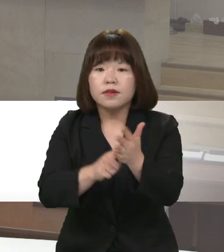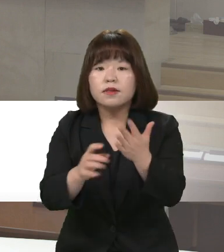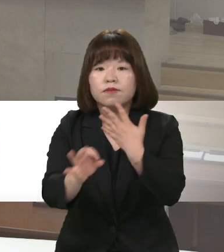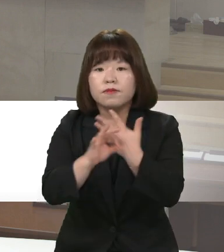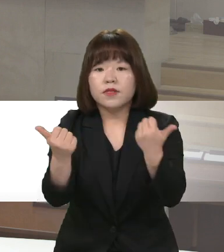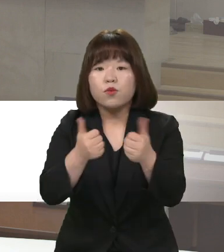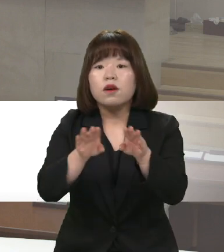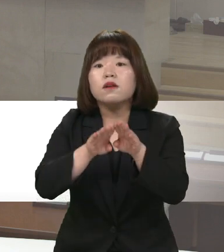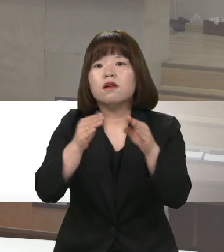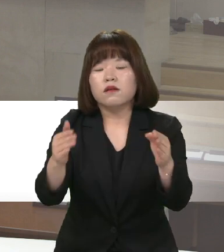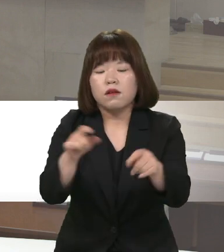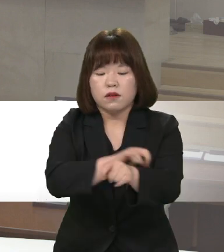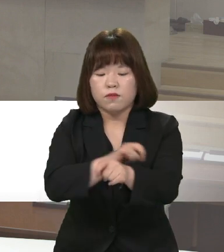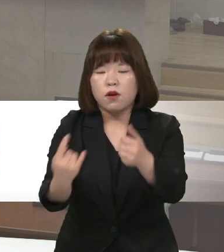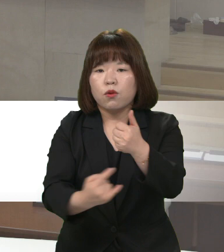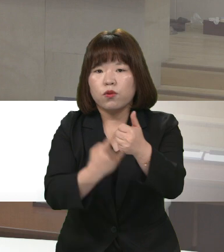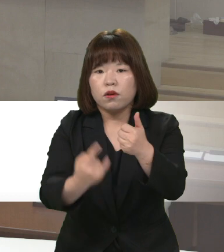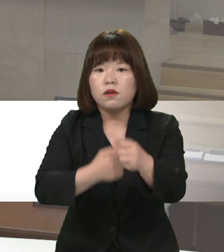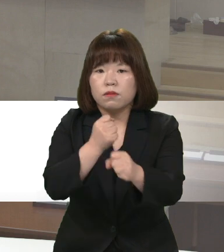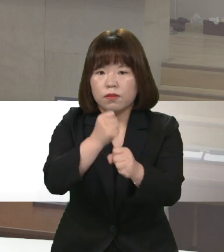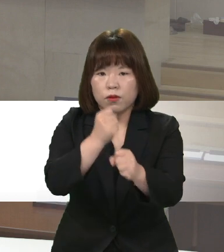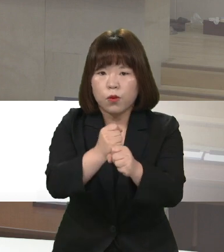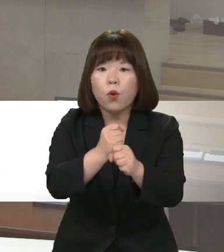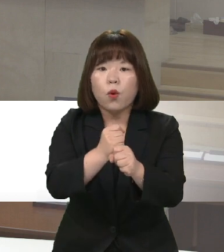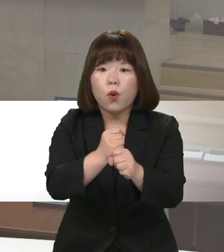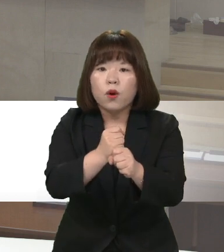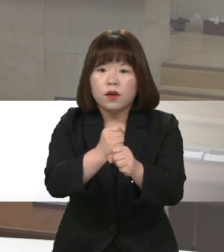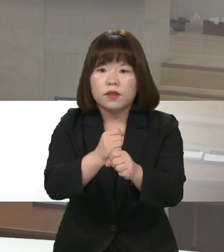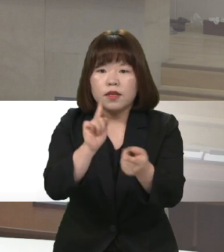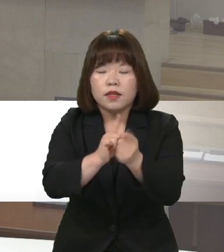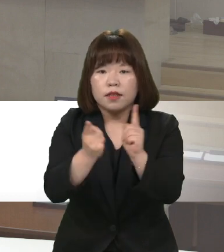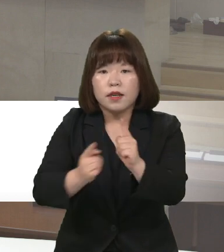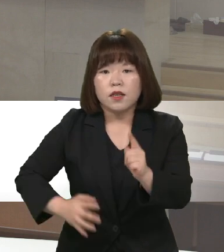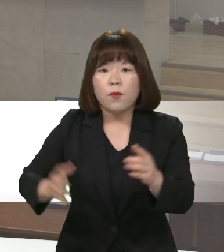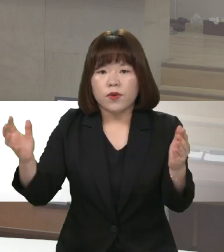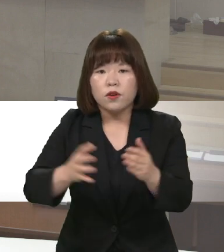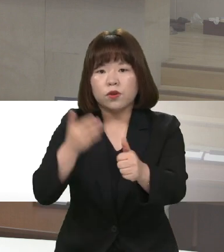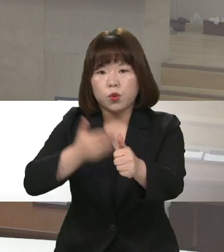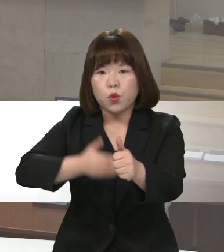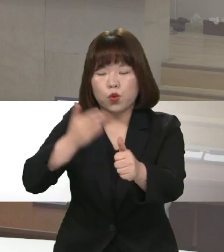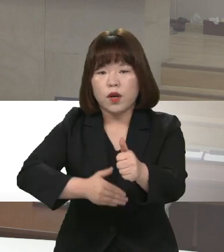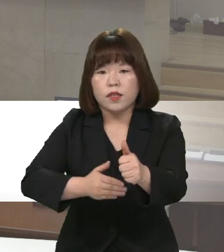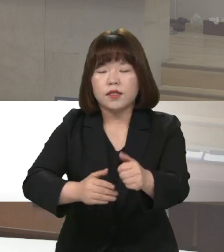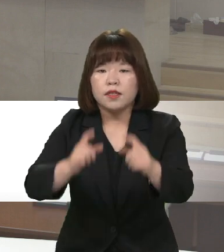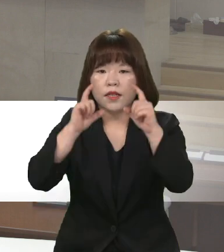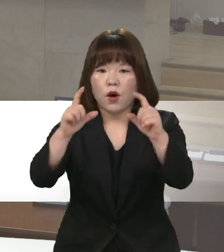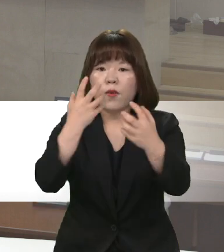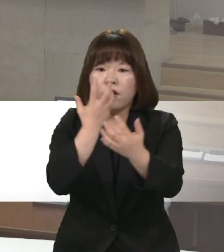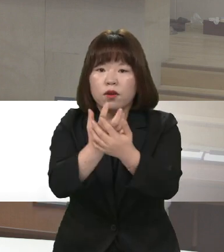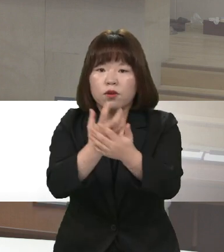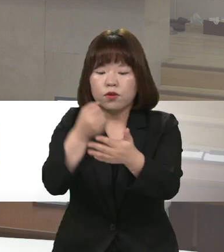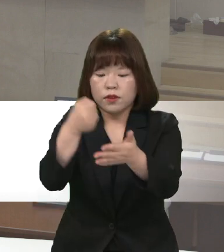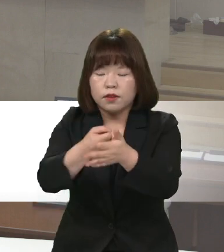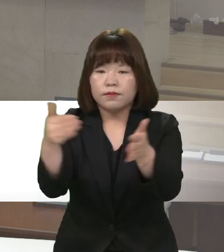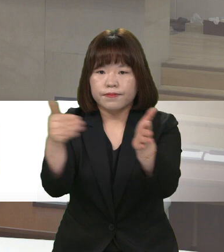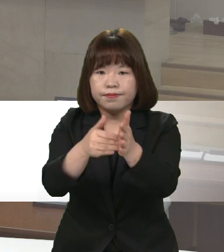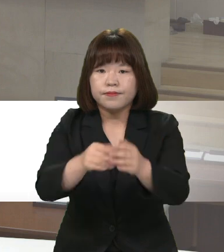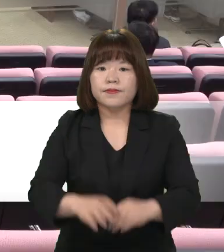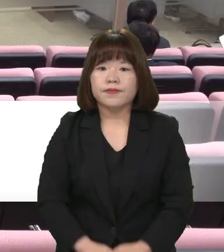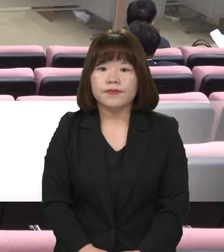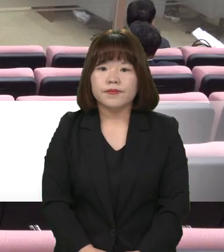임시회를 열어 특별위원회를 구성하고 포항 과 포스코 의 상생협력을 촉구하는 성명서를 채택했습니다